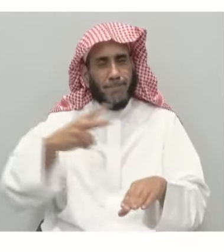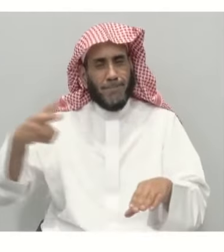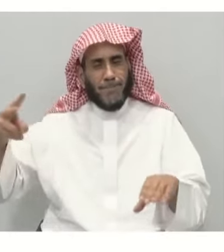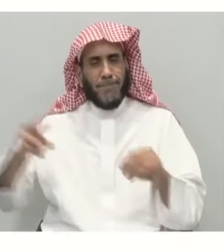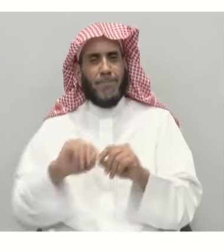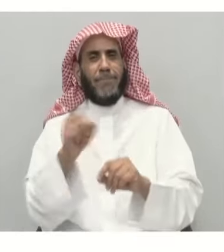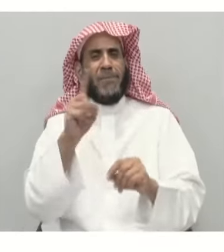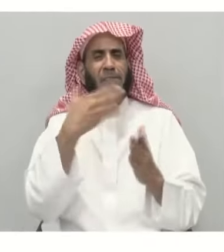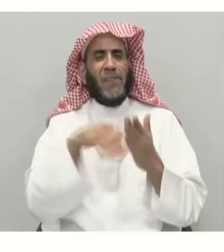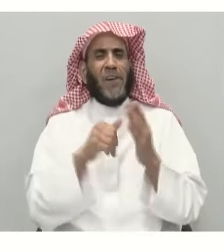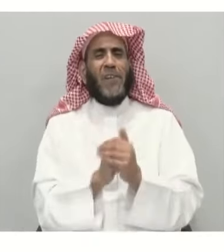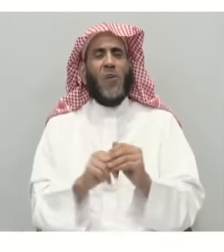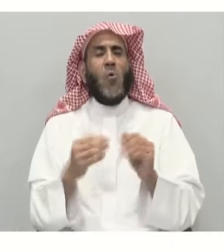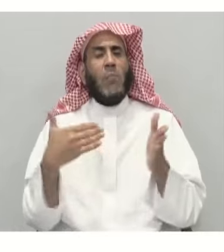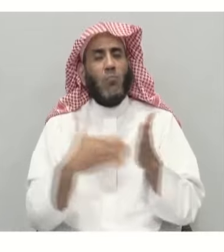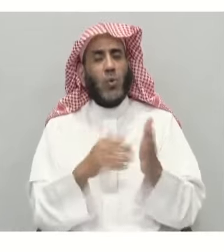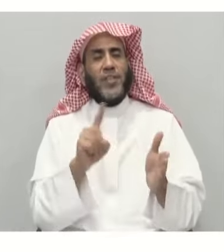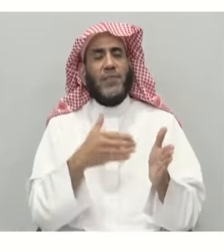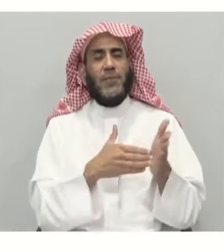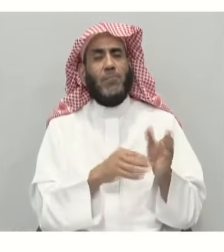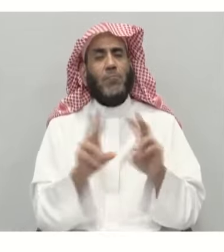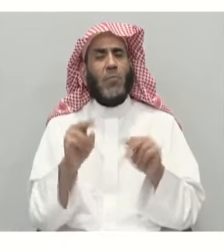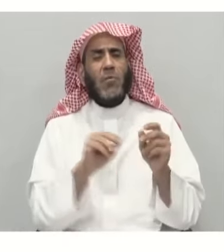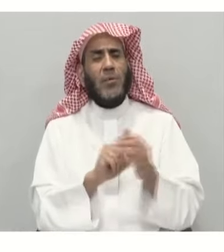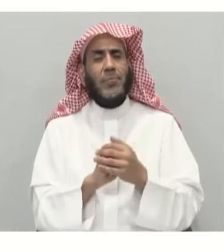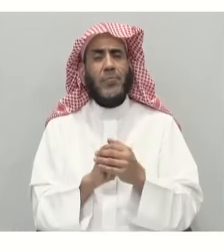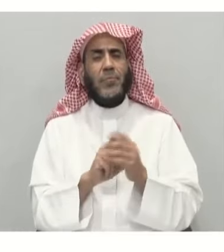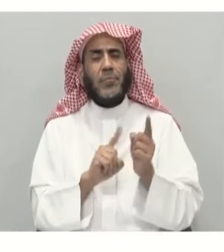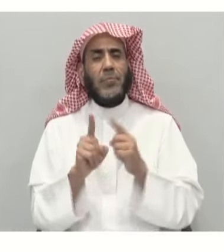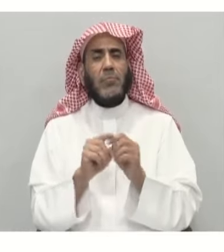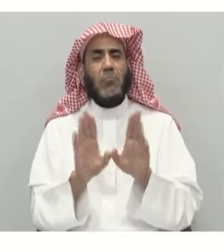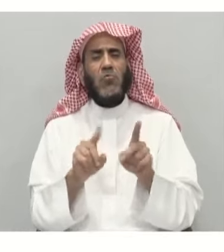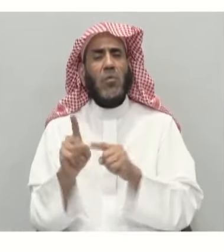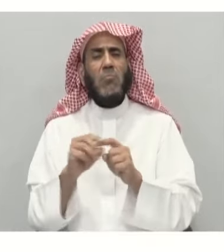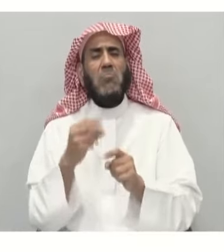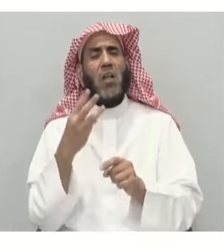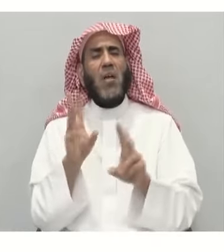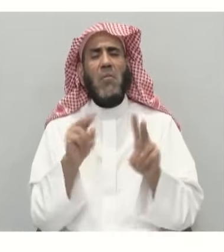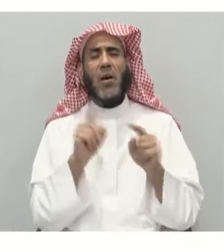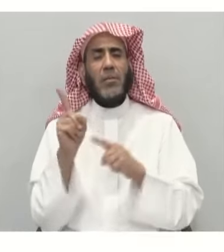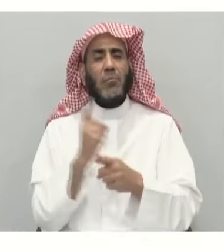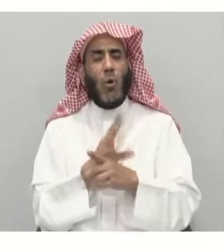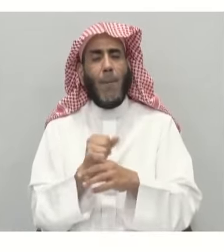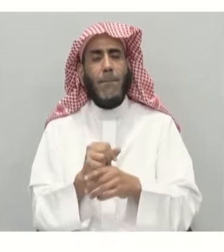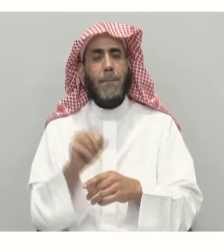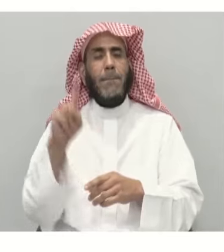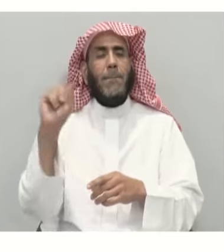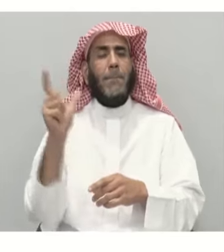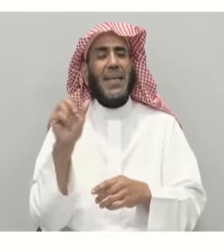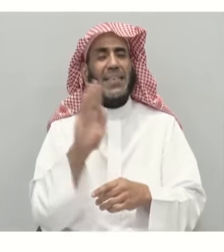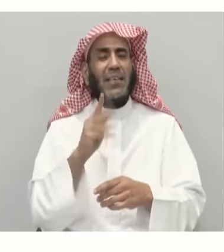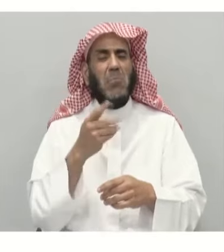الهمزه المتوسطه والمتطرفه من الامثله عندنا نحن هنا اكتفينا بثلاث امثله نقول مثلا بئس